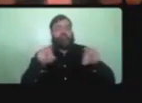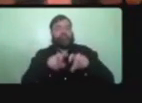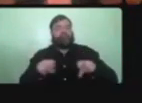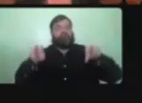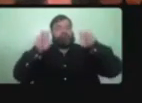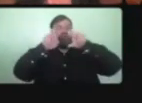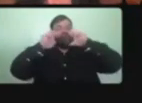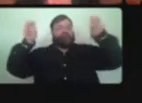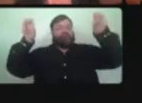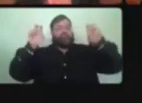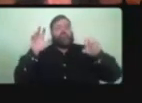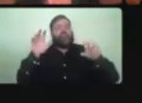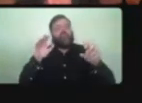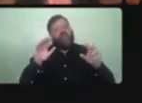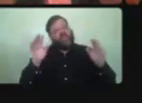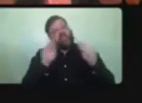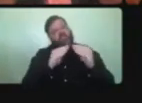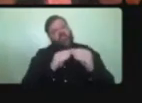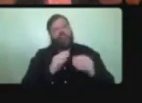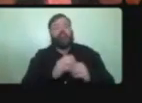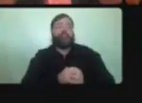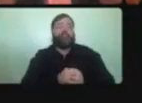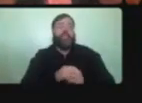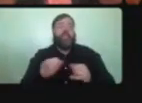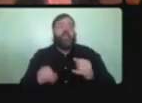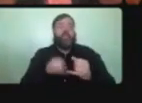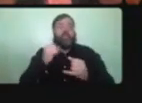uwanja, na hatimaye